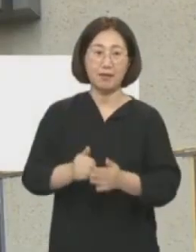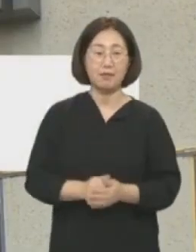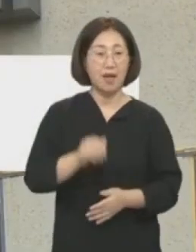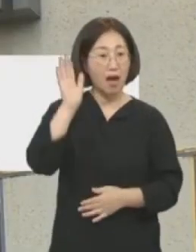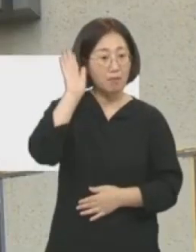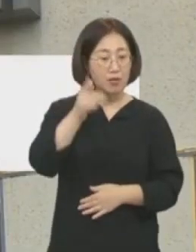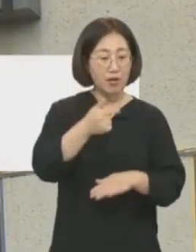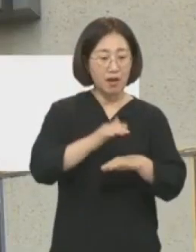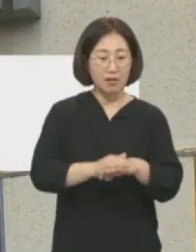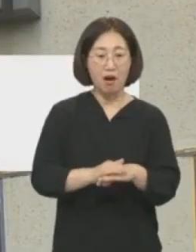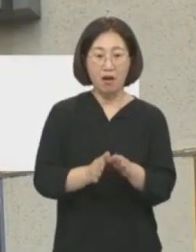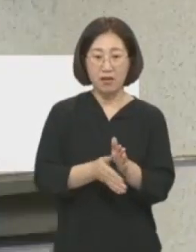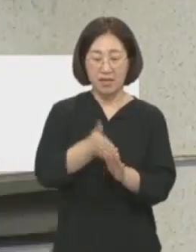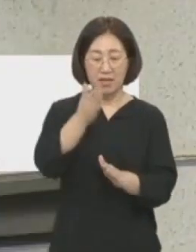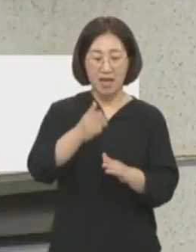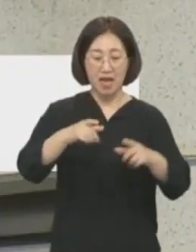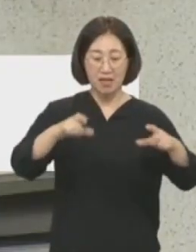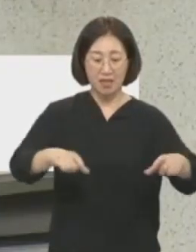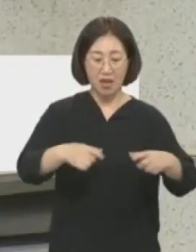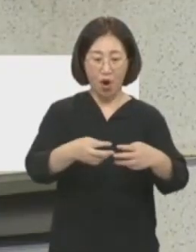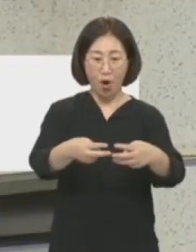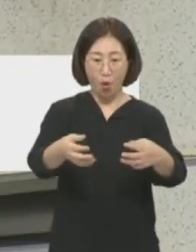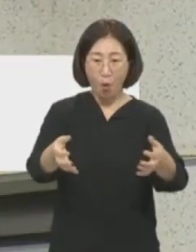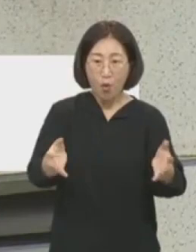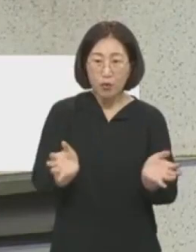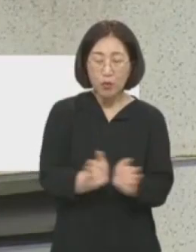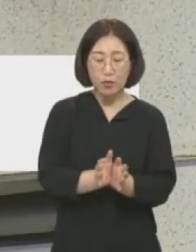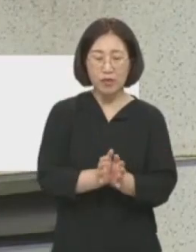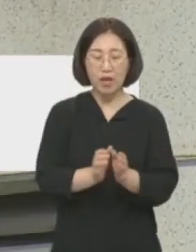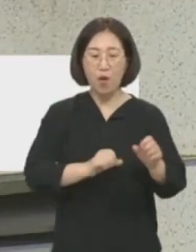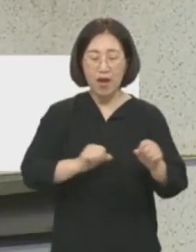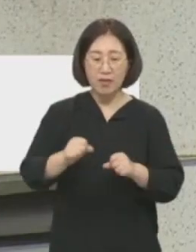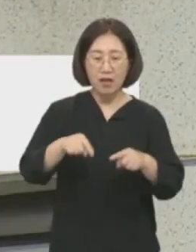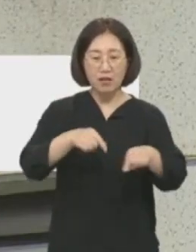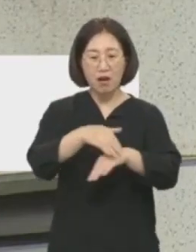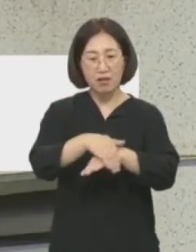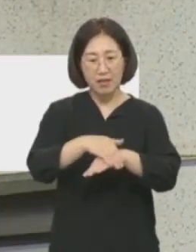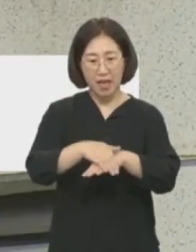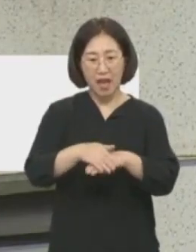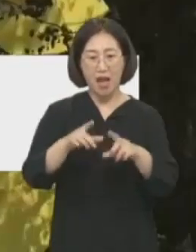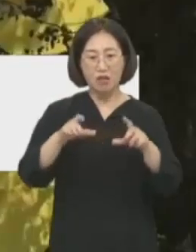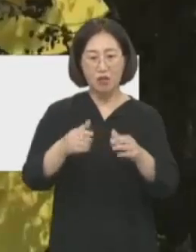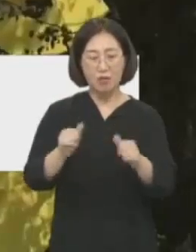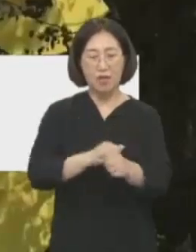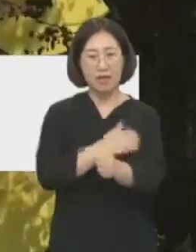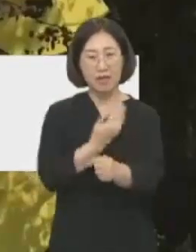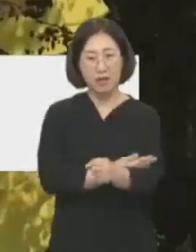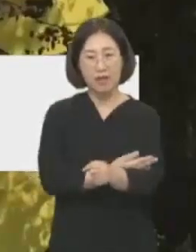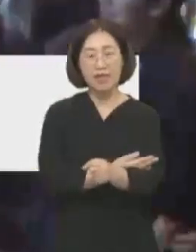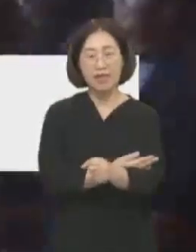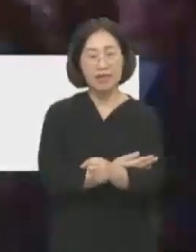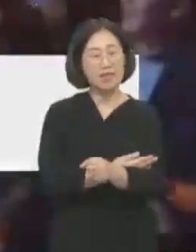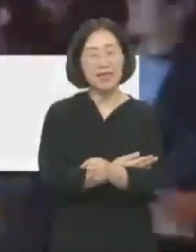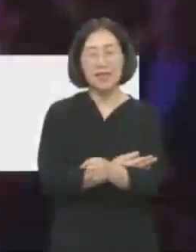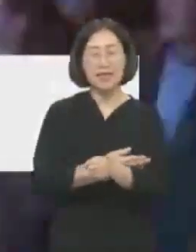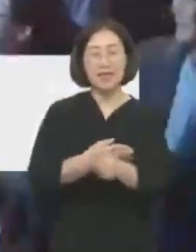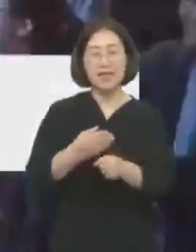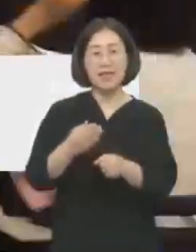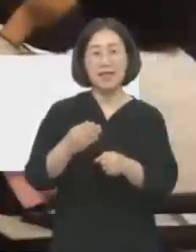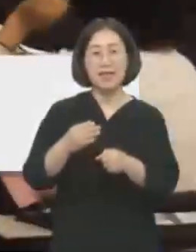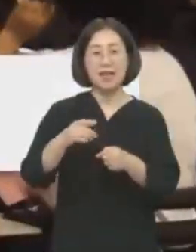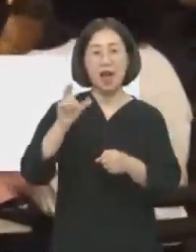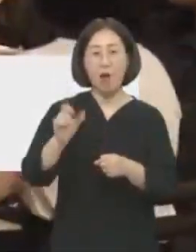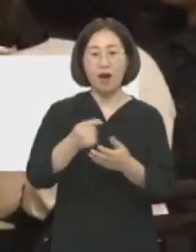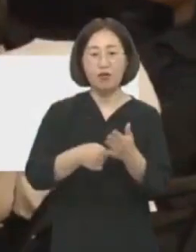대전시의 지속적인 지역 공동체 활성화 정책이나 주민자치 강화를 위한 그런 정책적인 대안이 보이지 않는다는